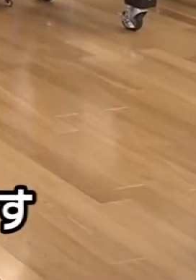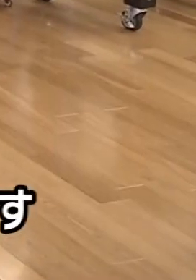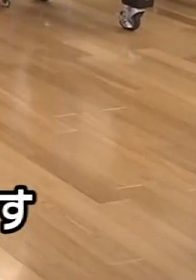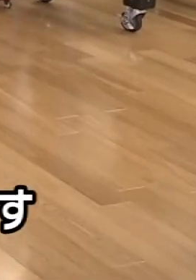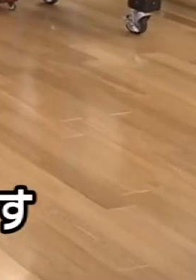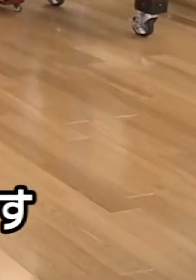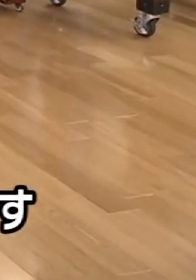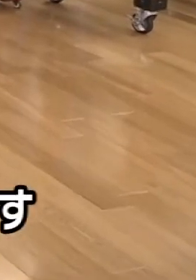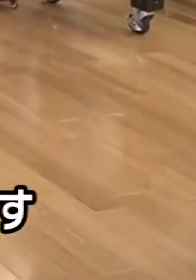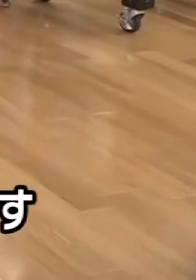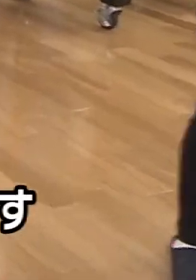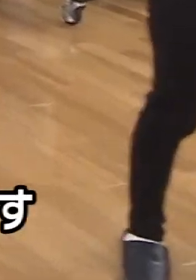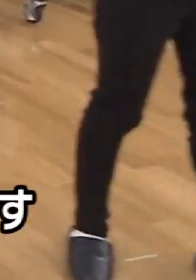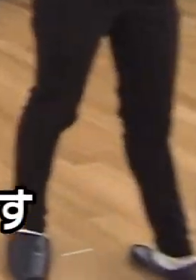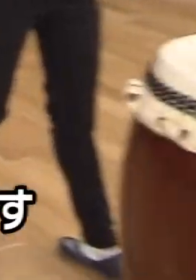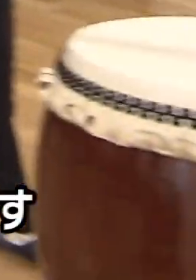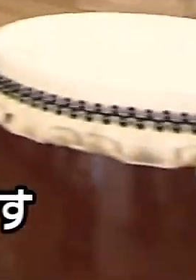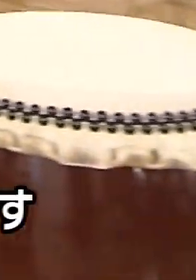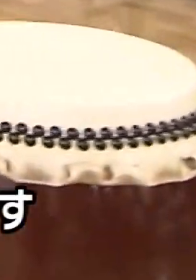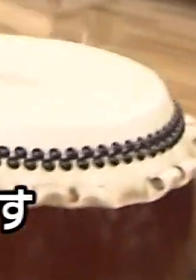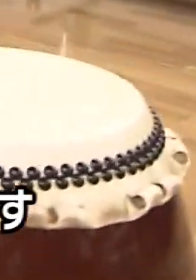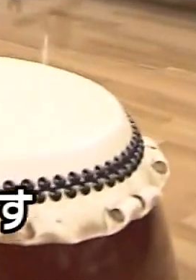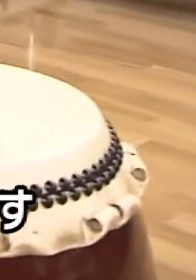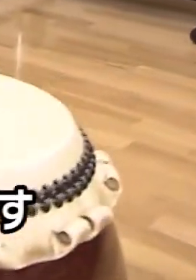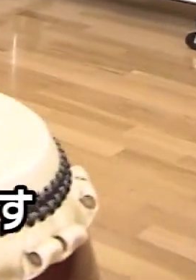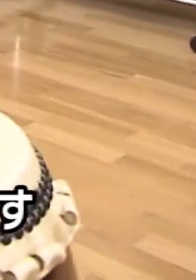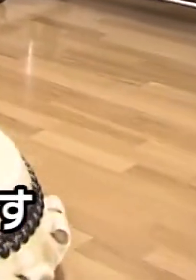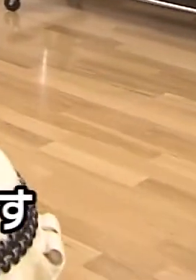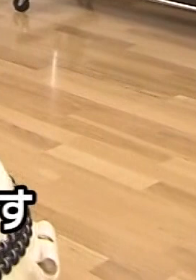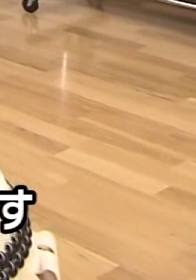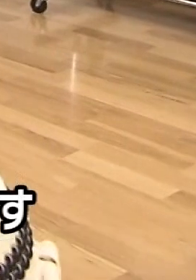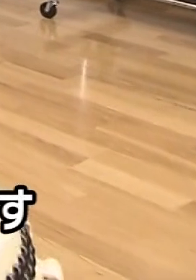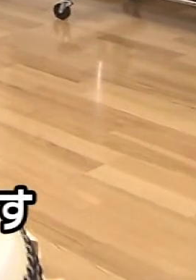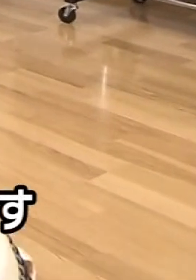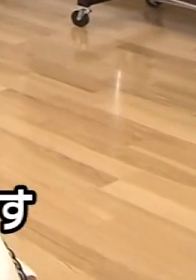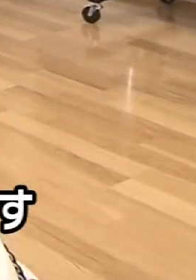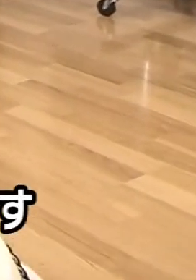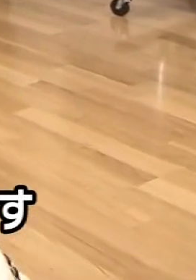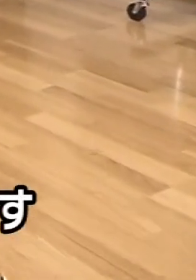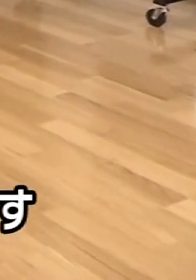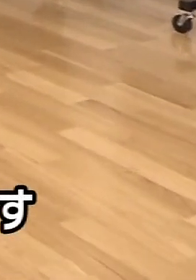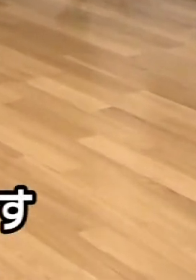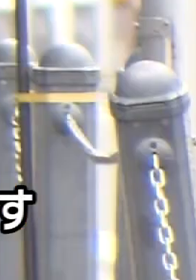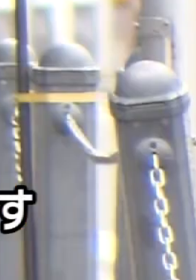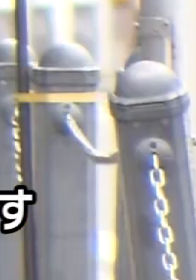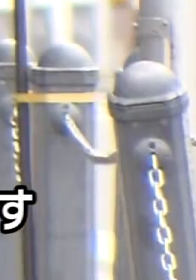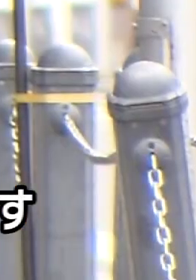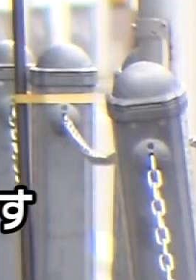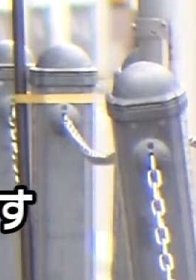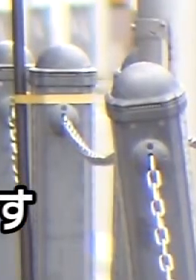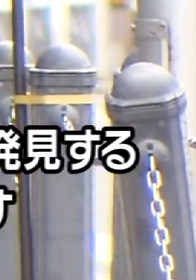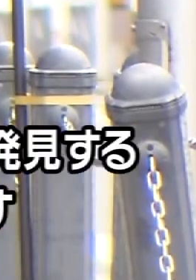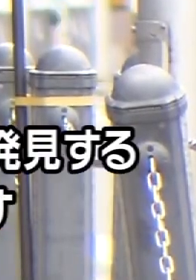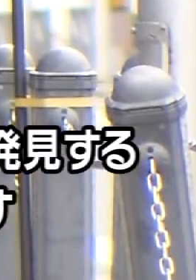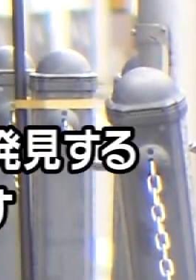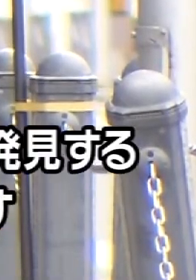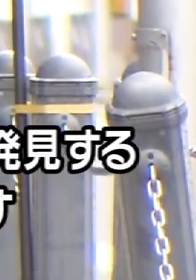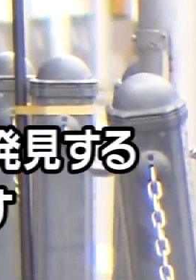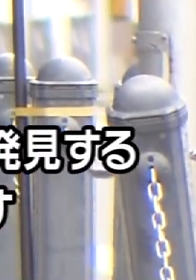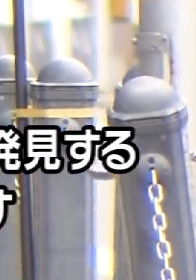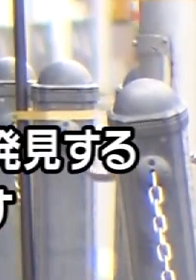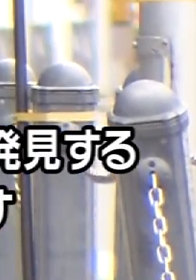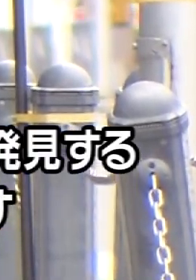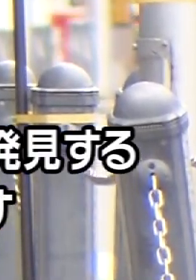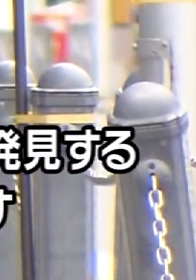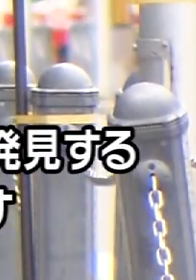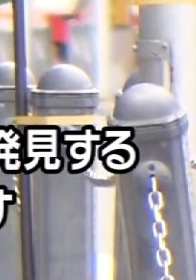な新しい観光スタイルを提案するのが体験交流型観光プログラム、オープン高槻です。今回の